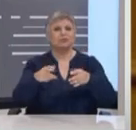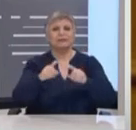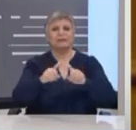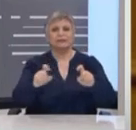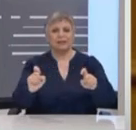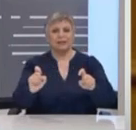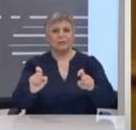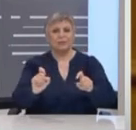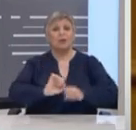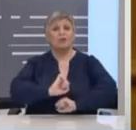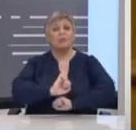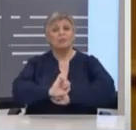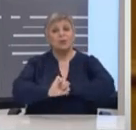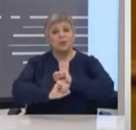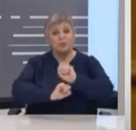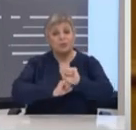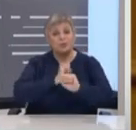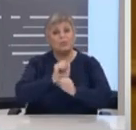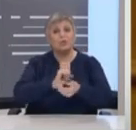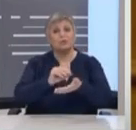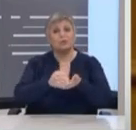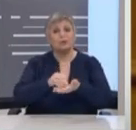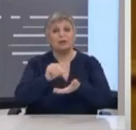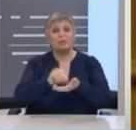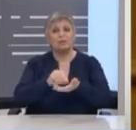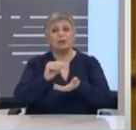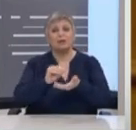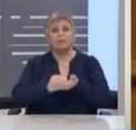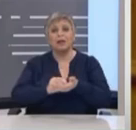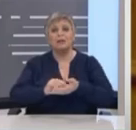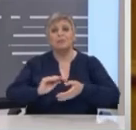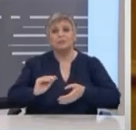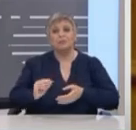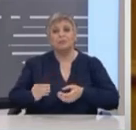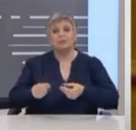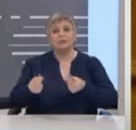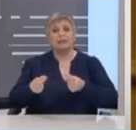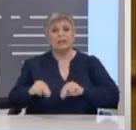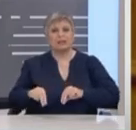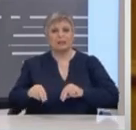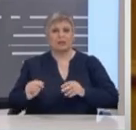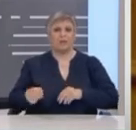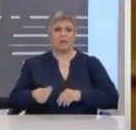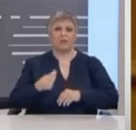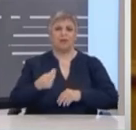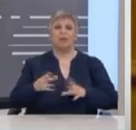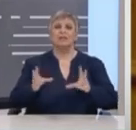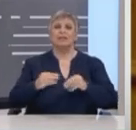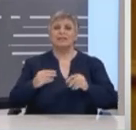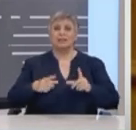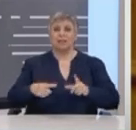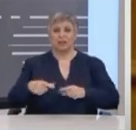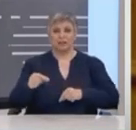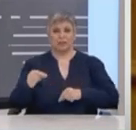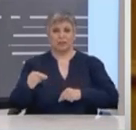διαρκούς προσπάθειας για την εξέβρεση δίκαιης και βιώσιμης λύσης στο κυπριακό πρόβλημα, χωρίς εγγυήσεις,